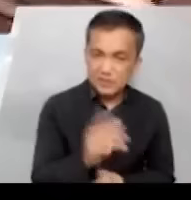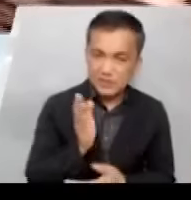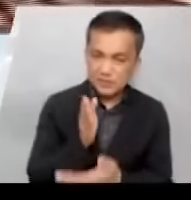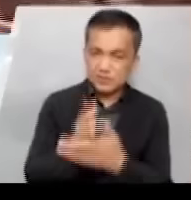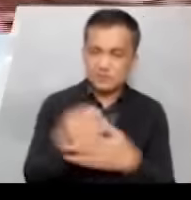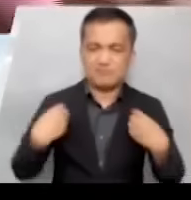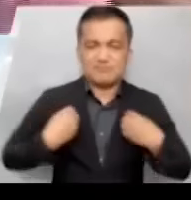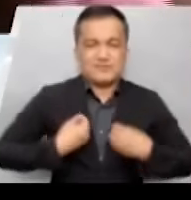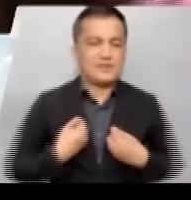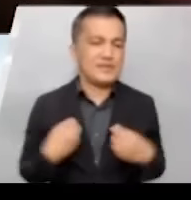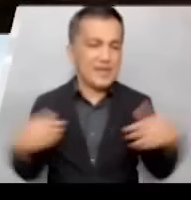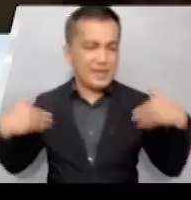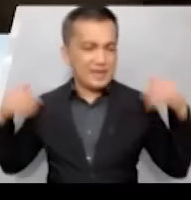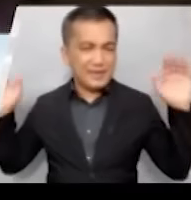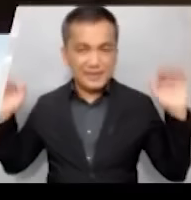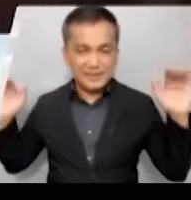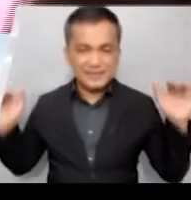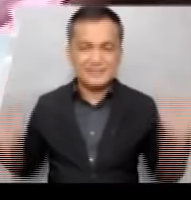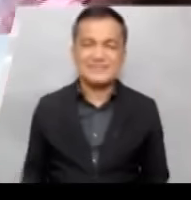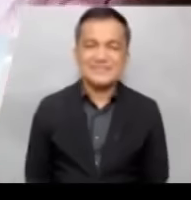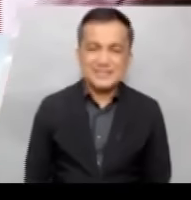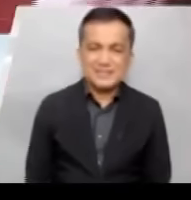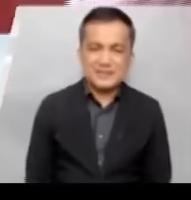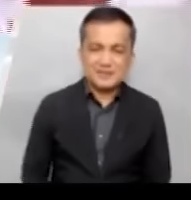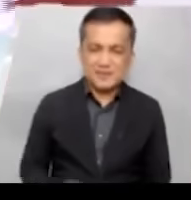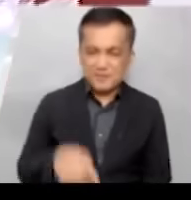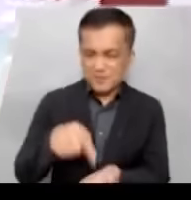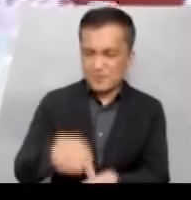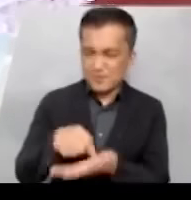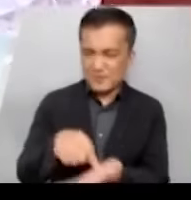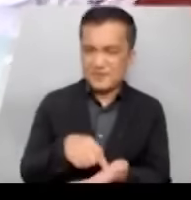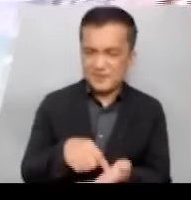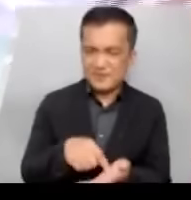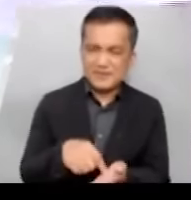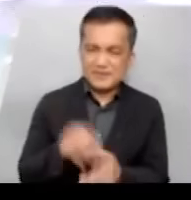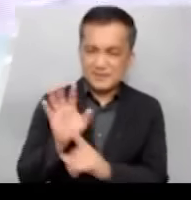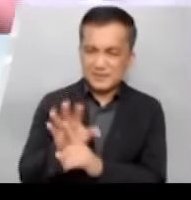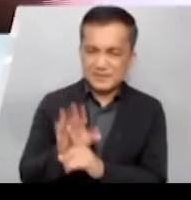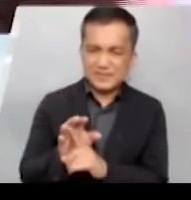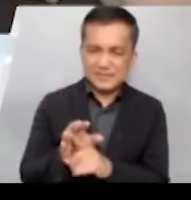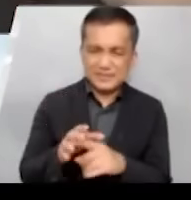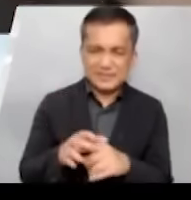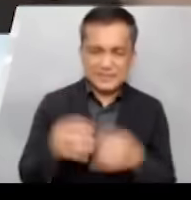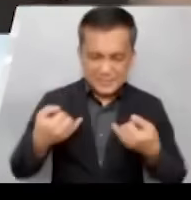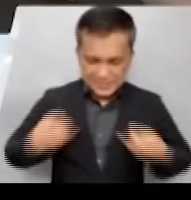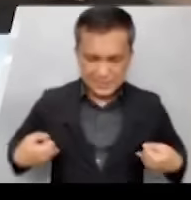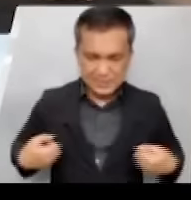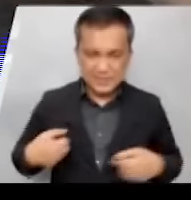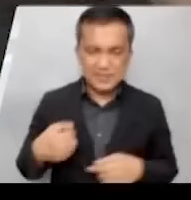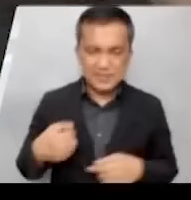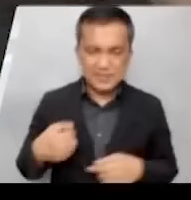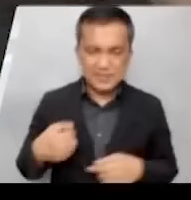angels na peg daw ang supermodels na rumampa sa isang sikat na lingerie fashion show recently. Na-inspire kami kasi we watched